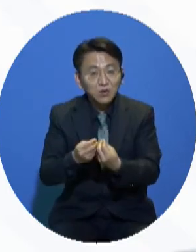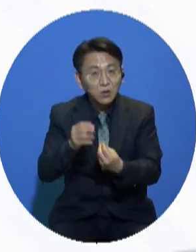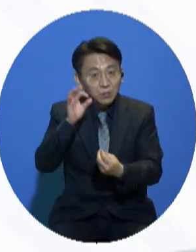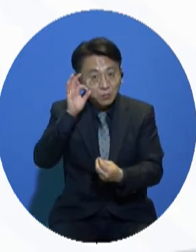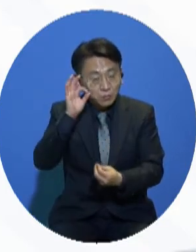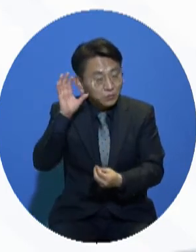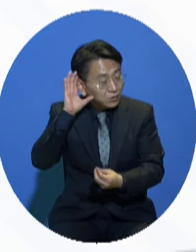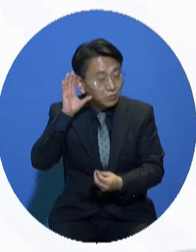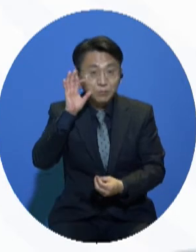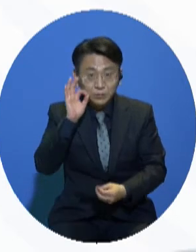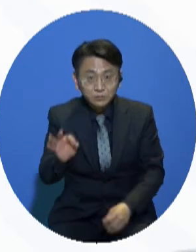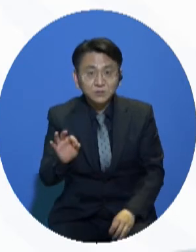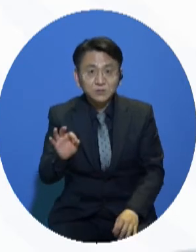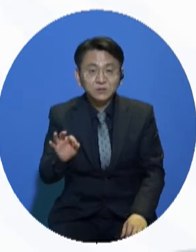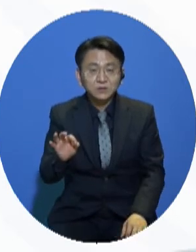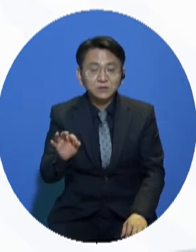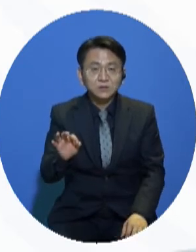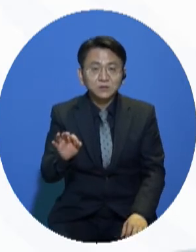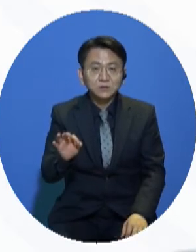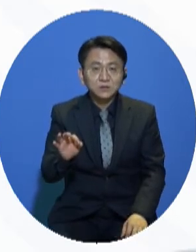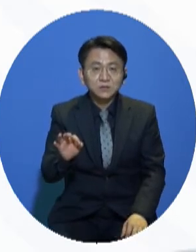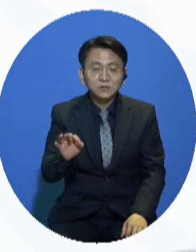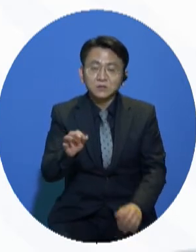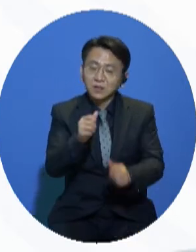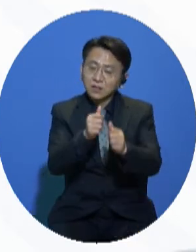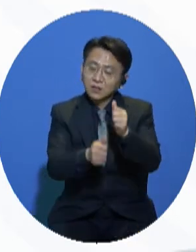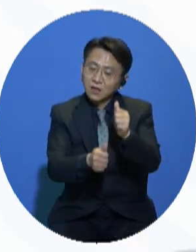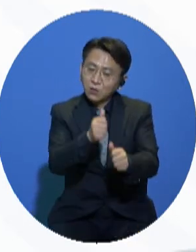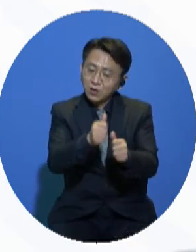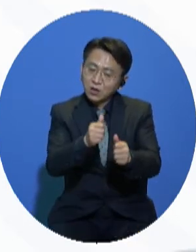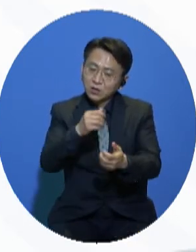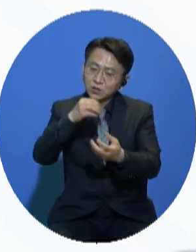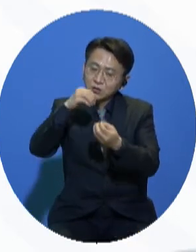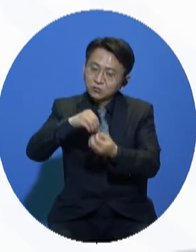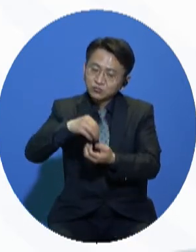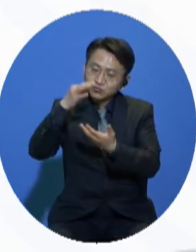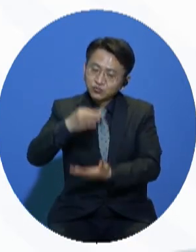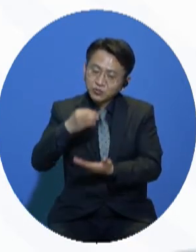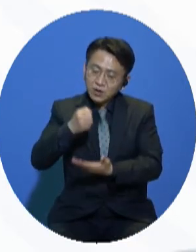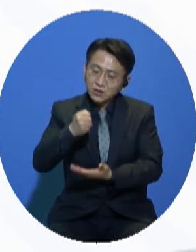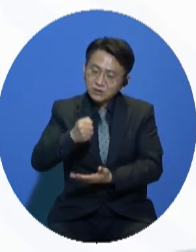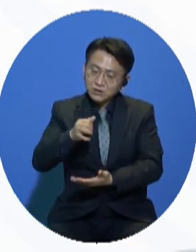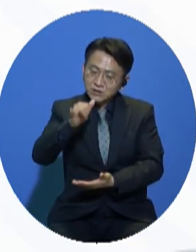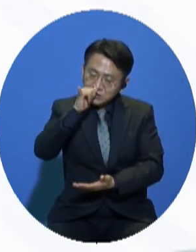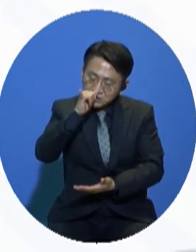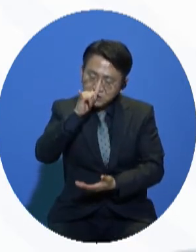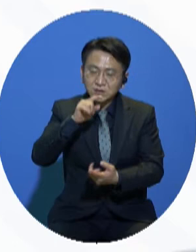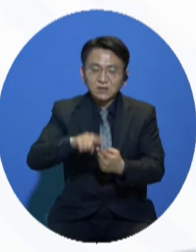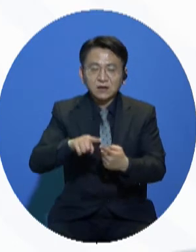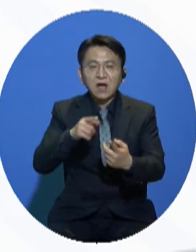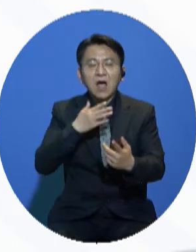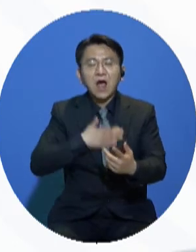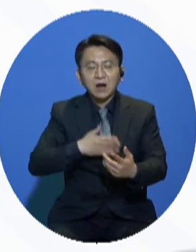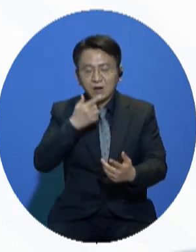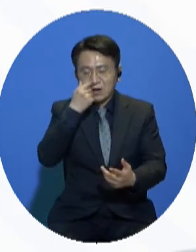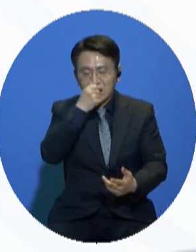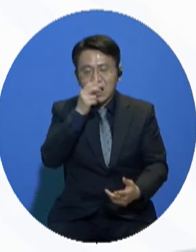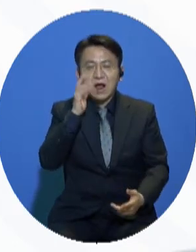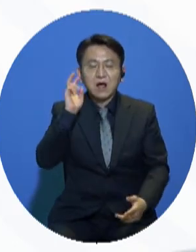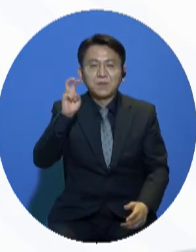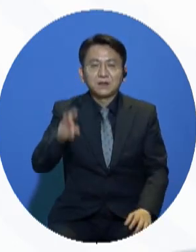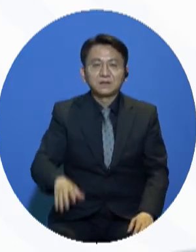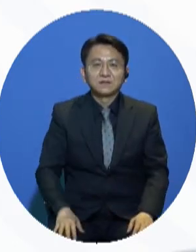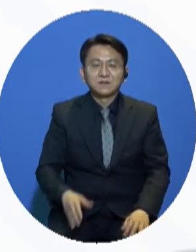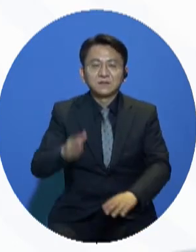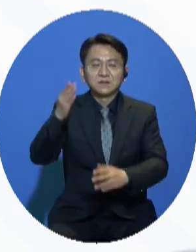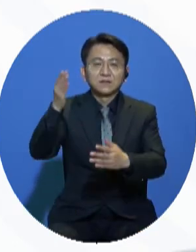들어보시면은 어떠한 대회 유산들이 남겨주었는지 잘 알 수 있을 것입니다. 다시 한번